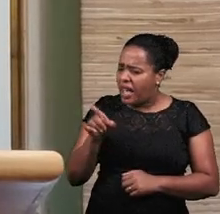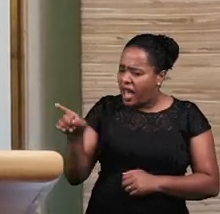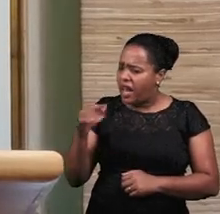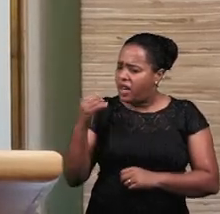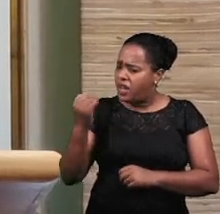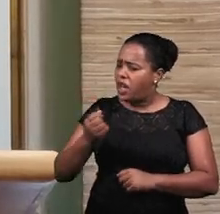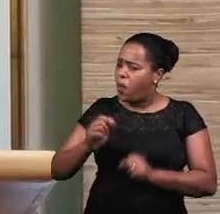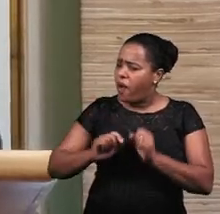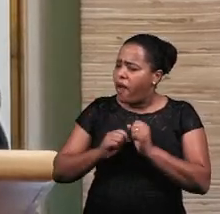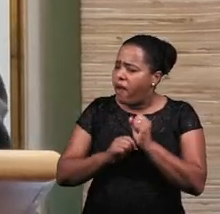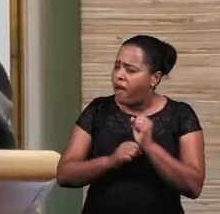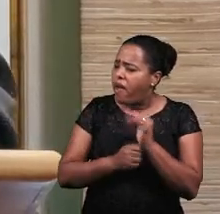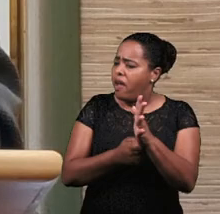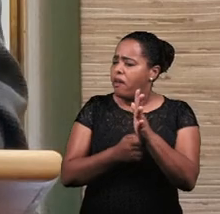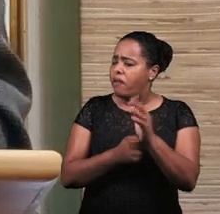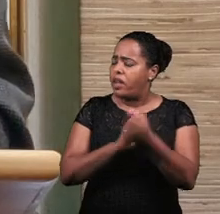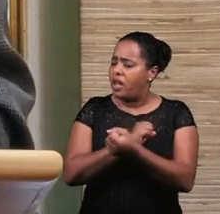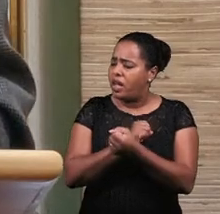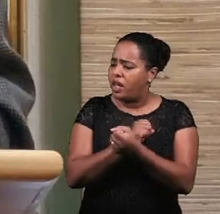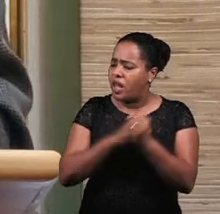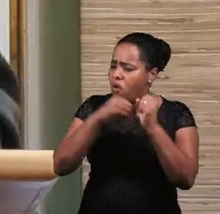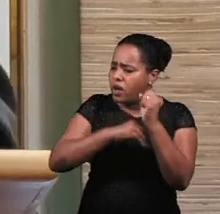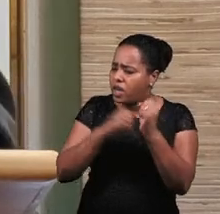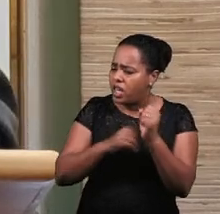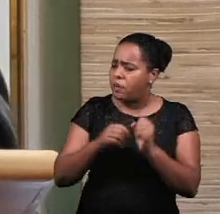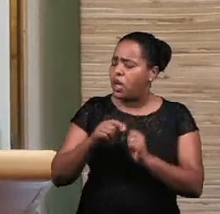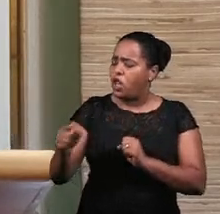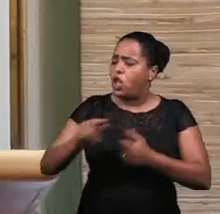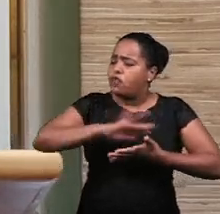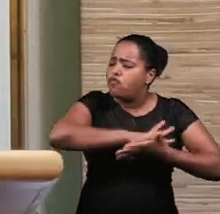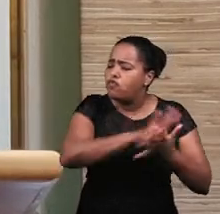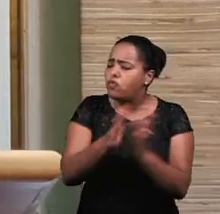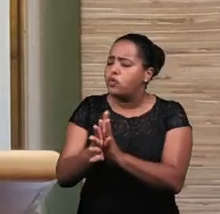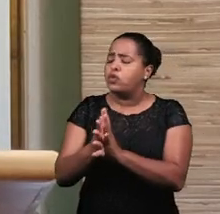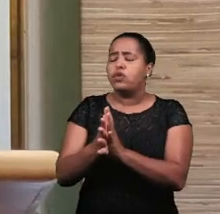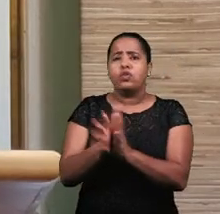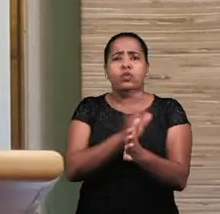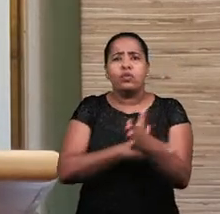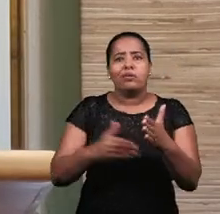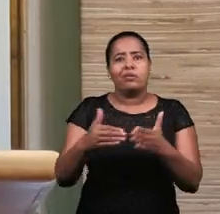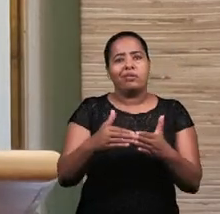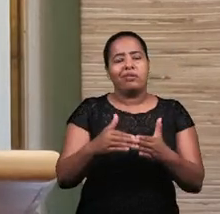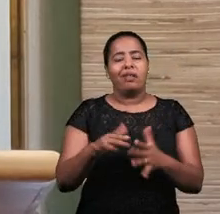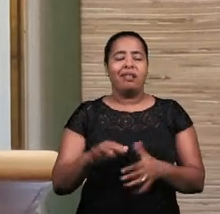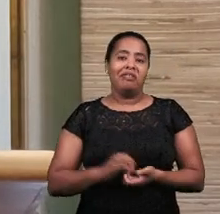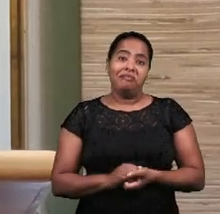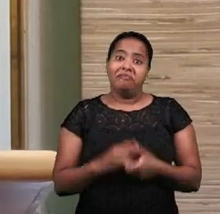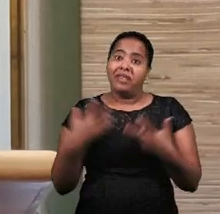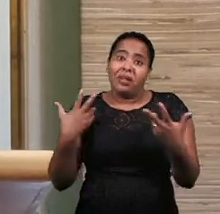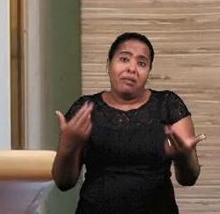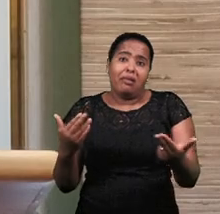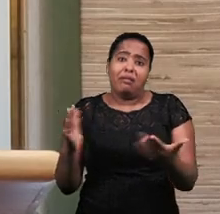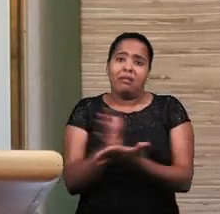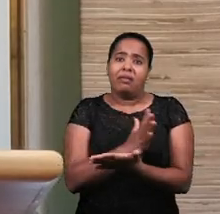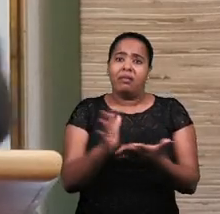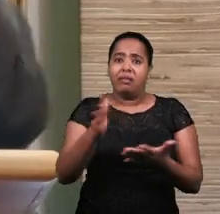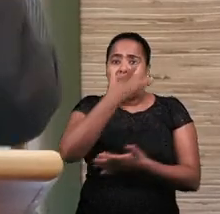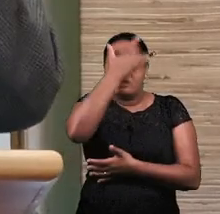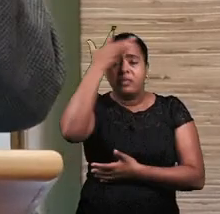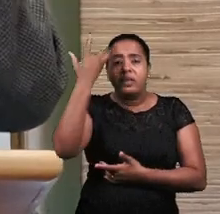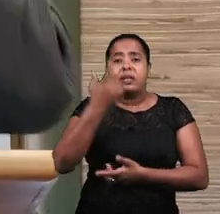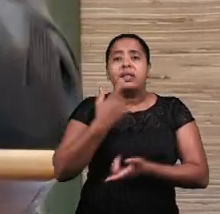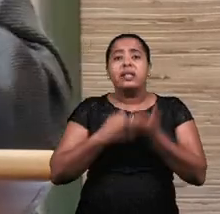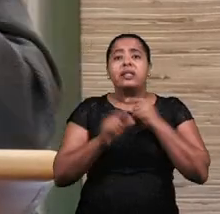pas l'énigme, nous allons tout détruire. Mes frères et sœurs, les personnes veulent que Jésus se révèle par la science, par la raison, par la force et